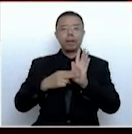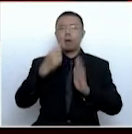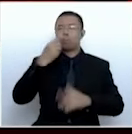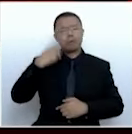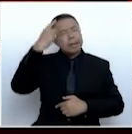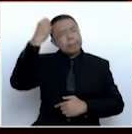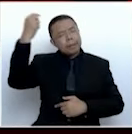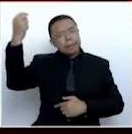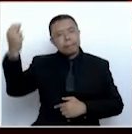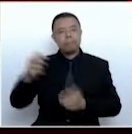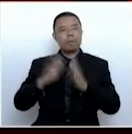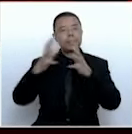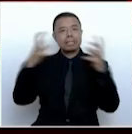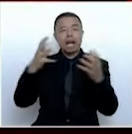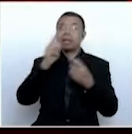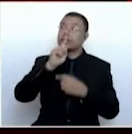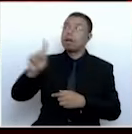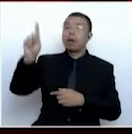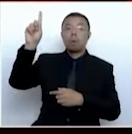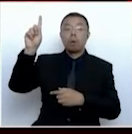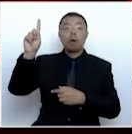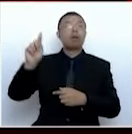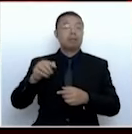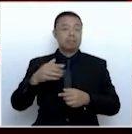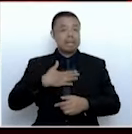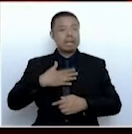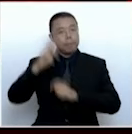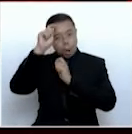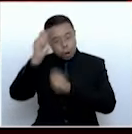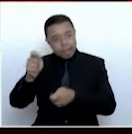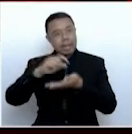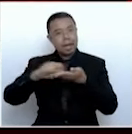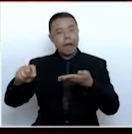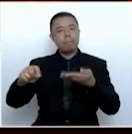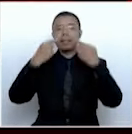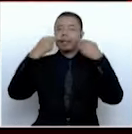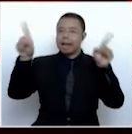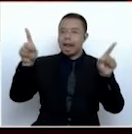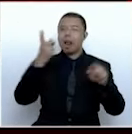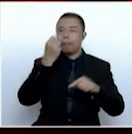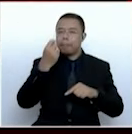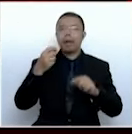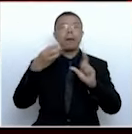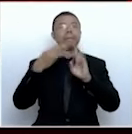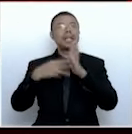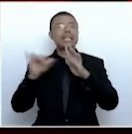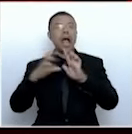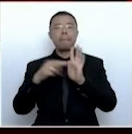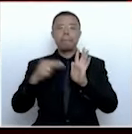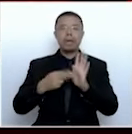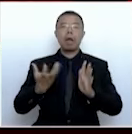impian besar, insya Allah, sebagai penghormatan kepada nama besar Benyamin Sueb, maka saya